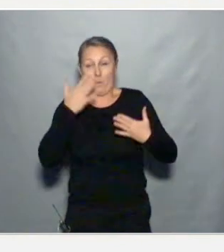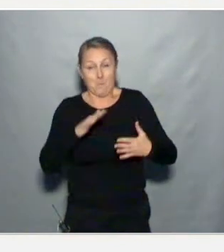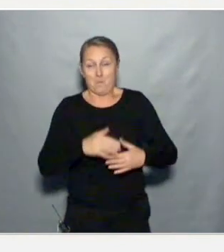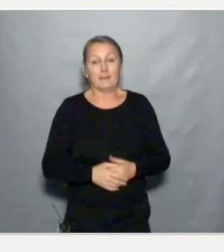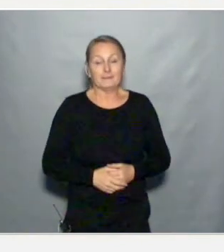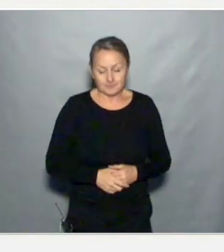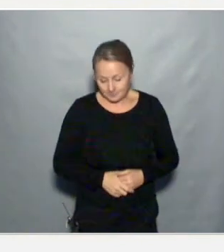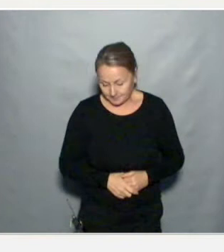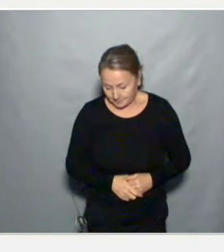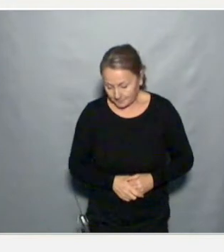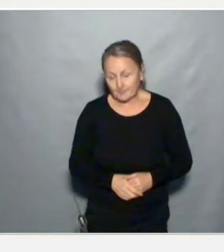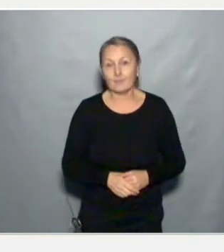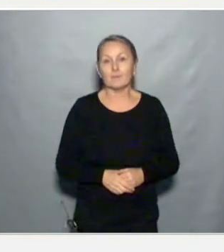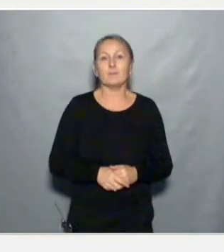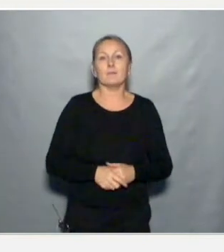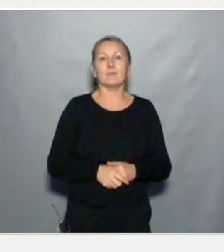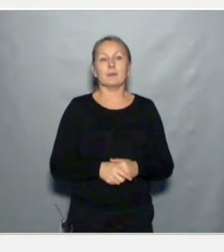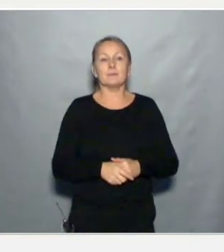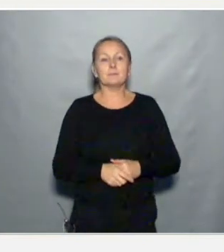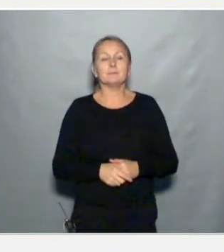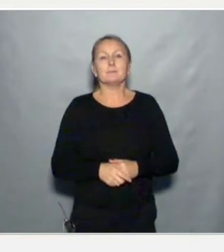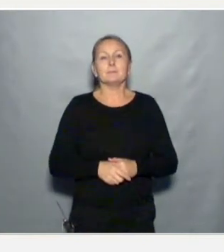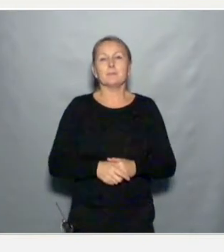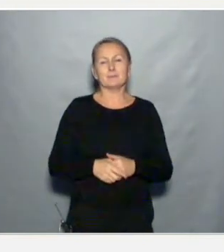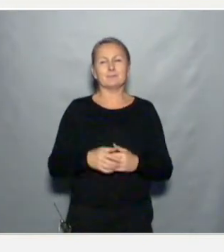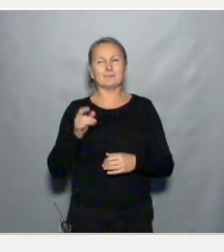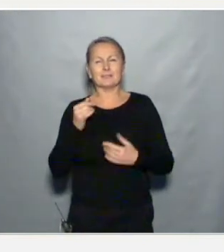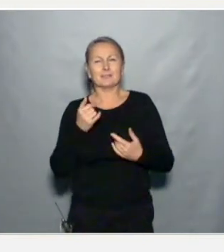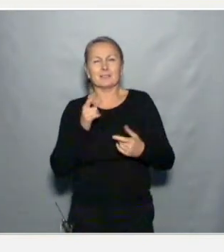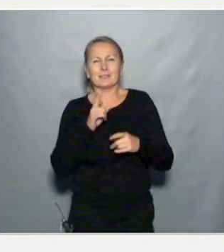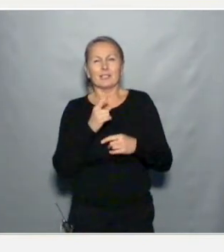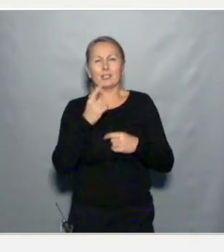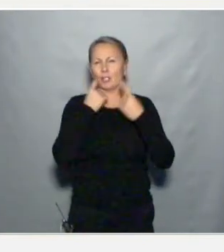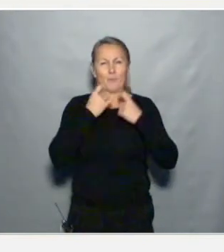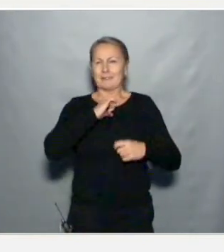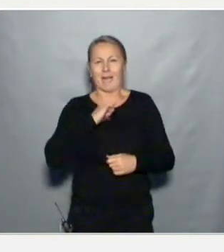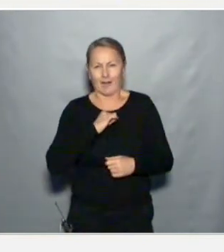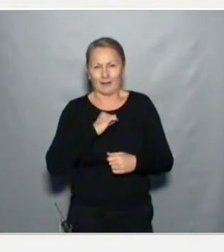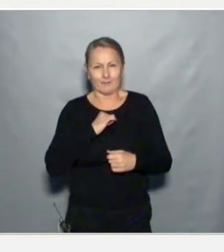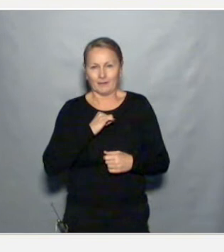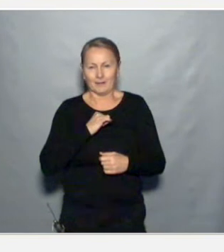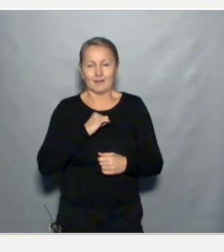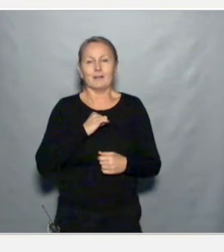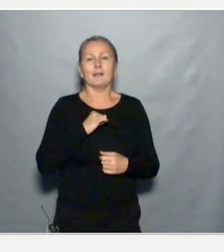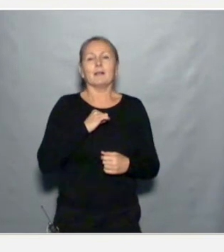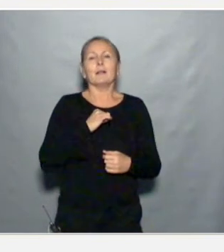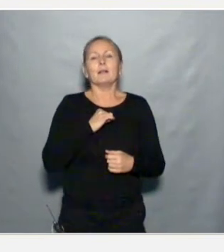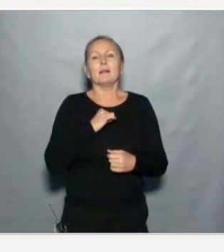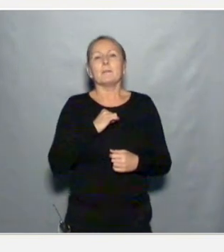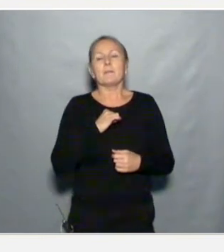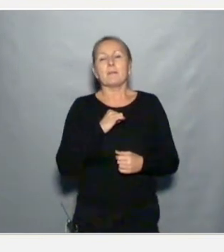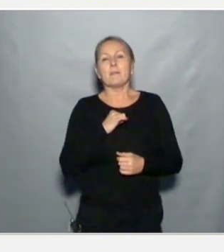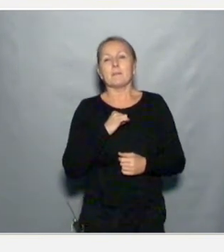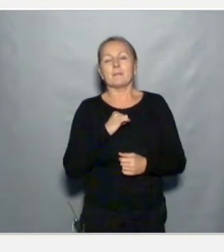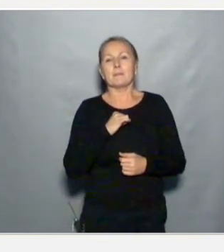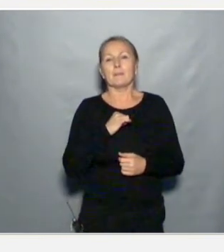Med risk för att få det att låta som jag tycker synd om mig själv, vilket jag absolut inte gör, så var jag